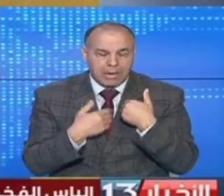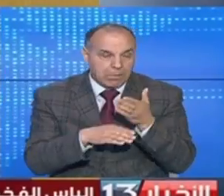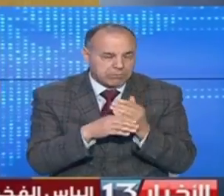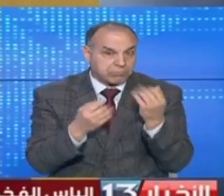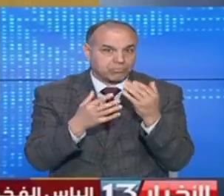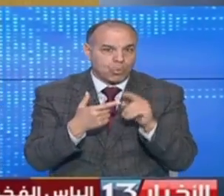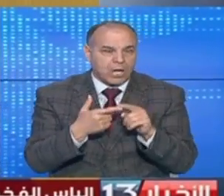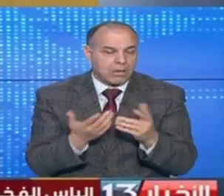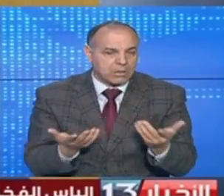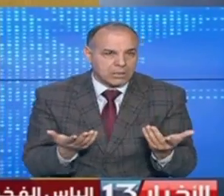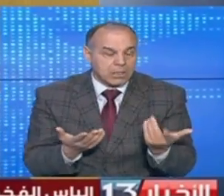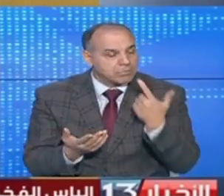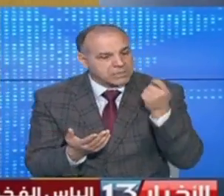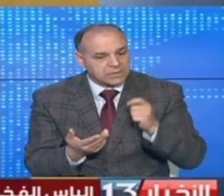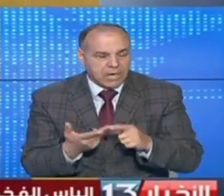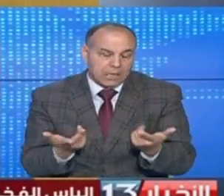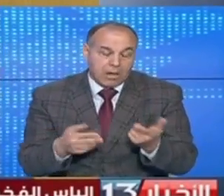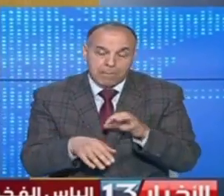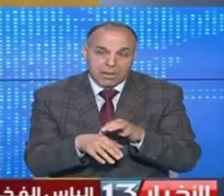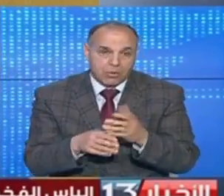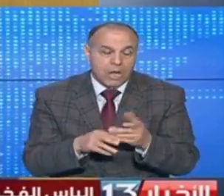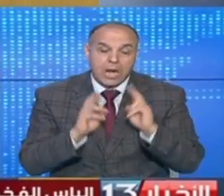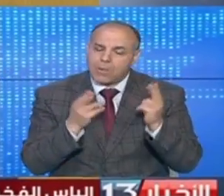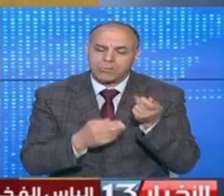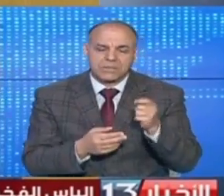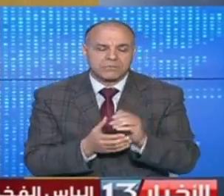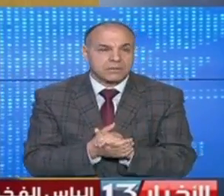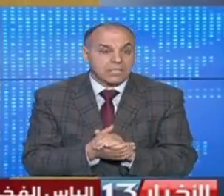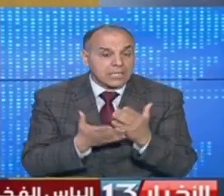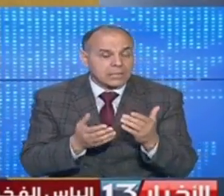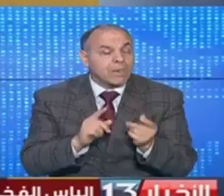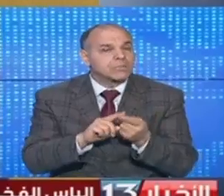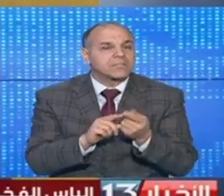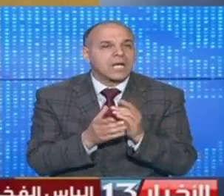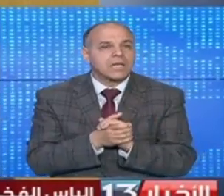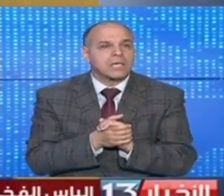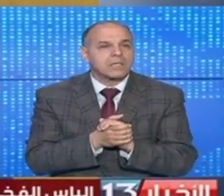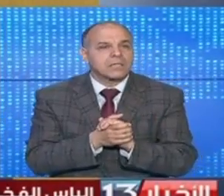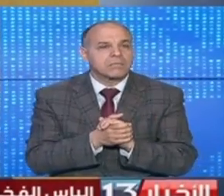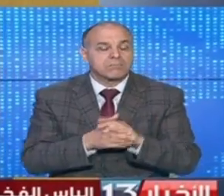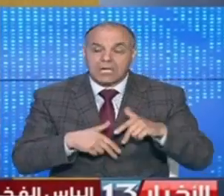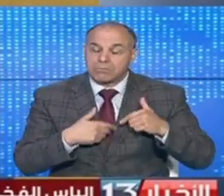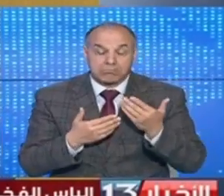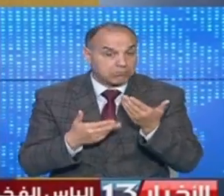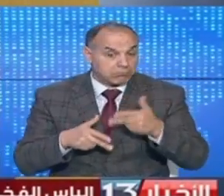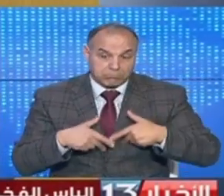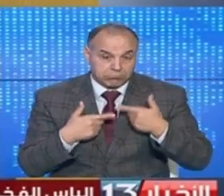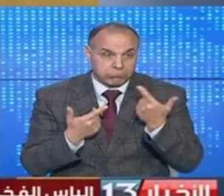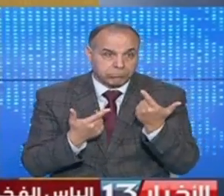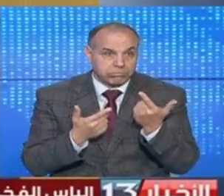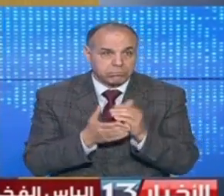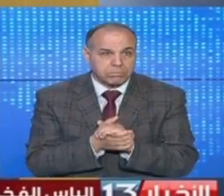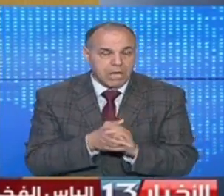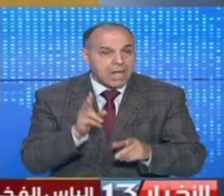فيه واللي هو وبعدين وفرض على العالم الكل وضع استثنائي يمكن العالم منذ